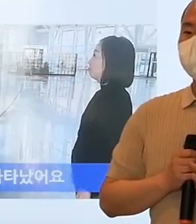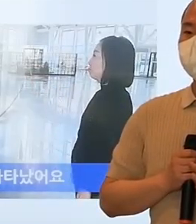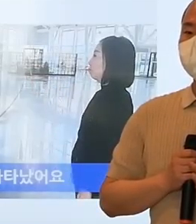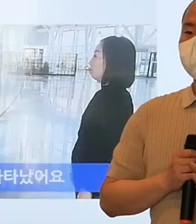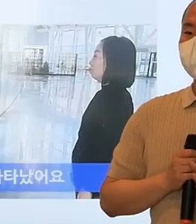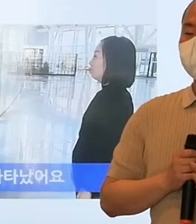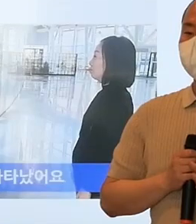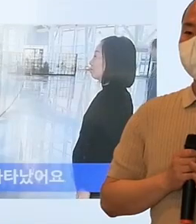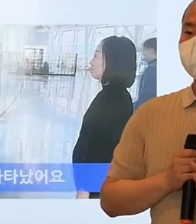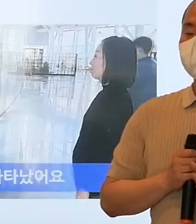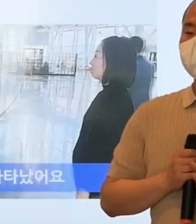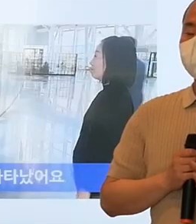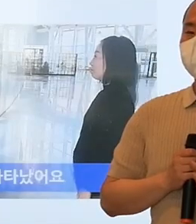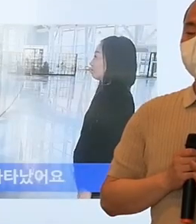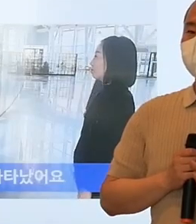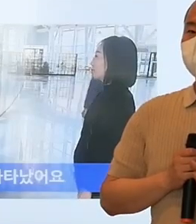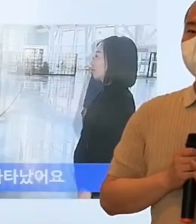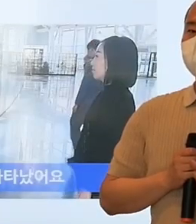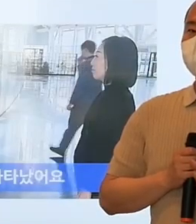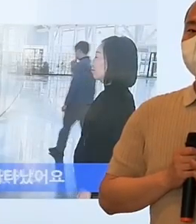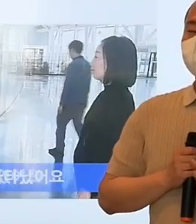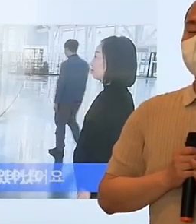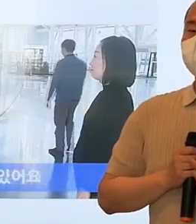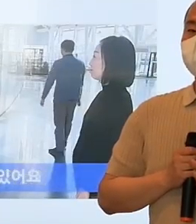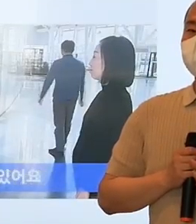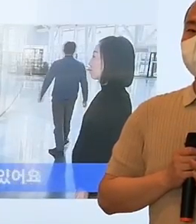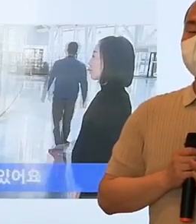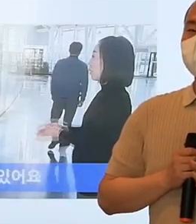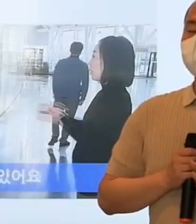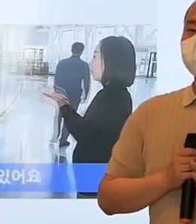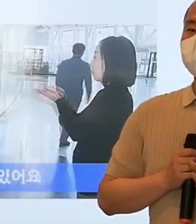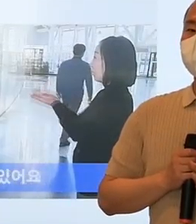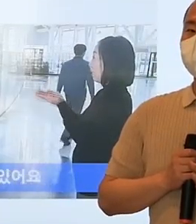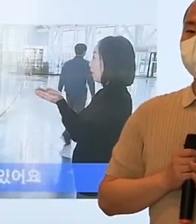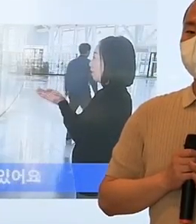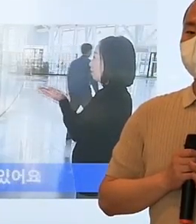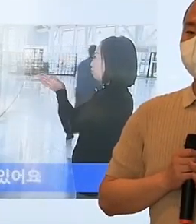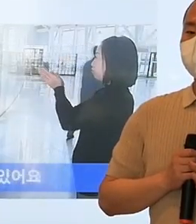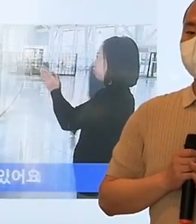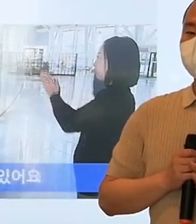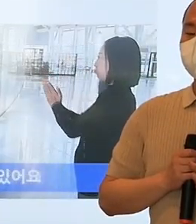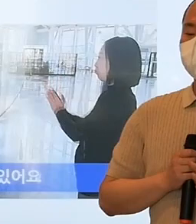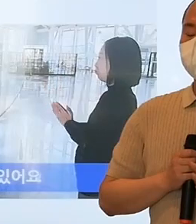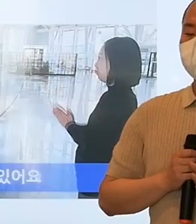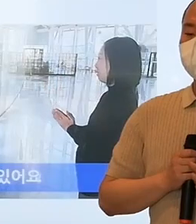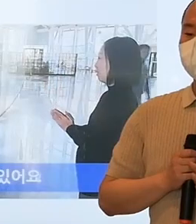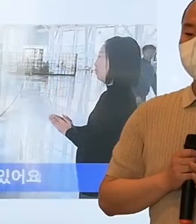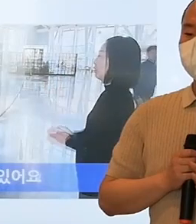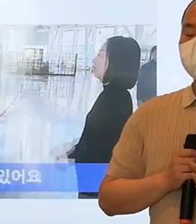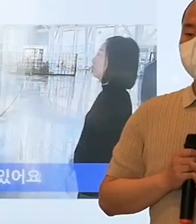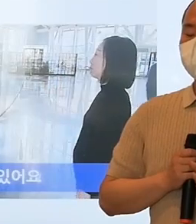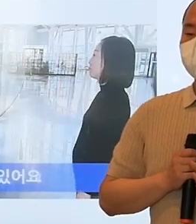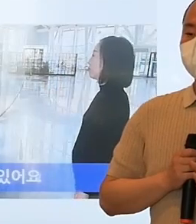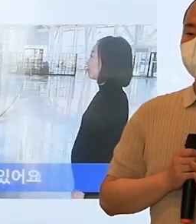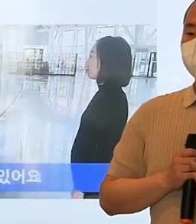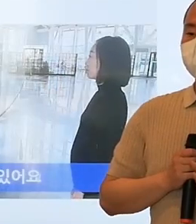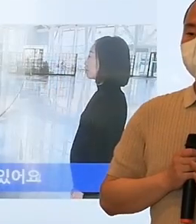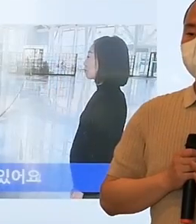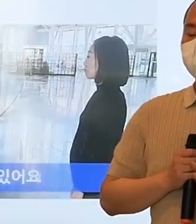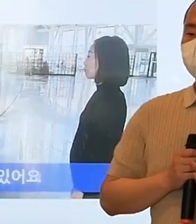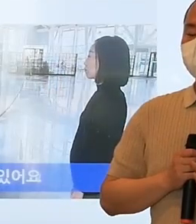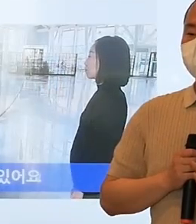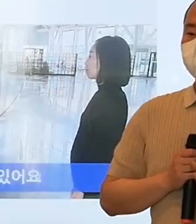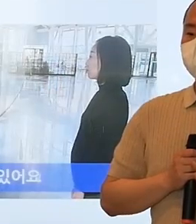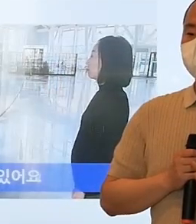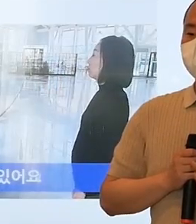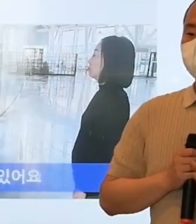순간의 프레임을 어떤 단위로 쪼개실 예정이신지 아니면 뭐 스태틱하게 몇 프레임 이렇게 쪼개지